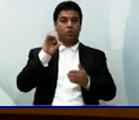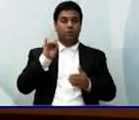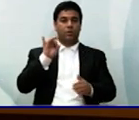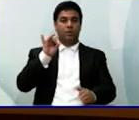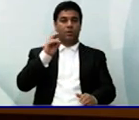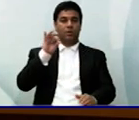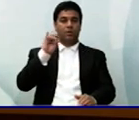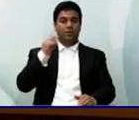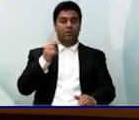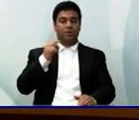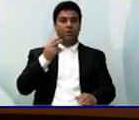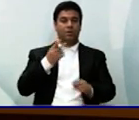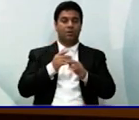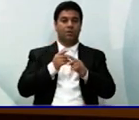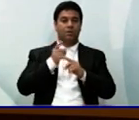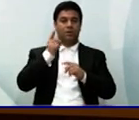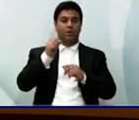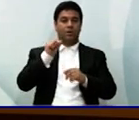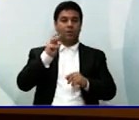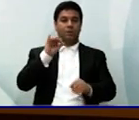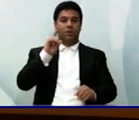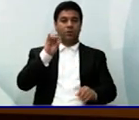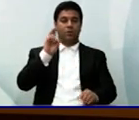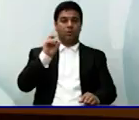Рэдьярда Киплинга «На далекой Амазонке».